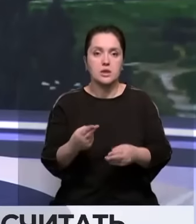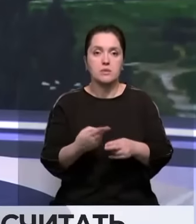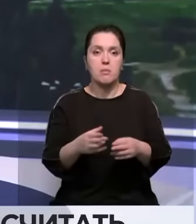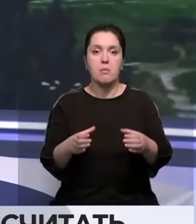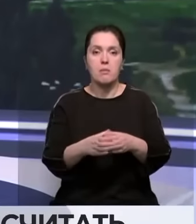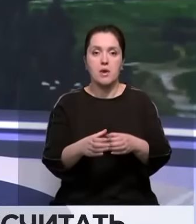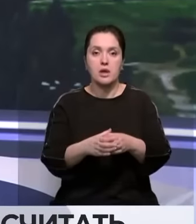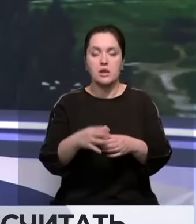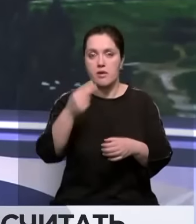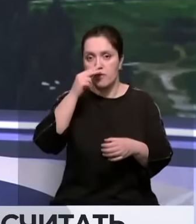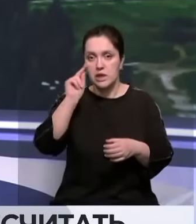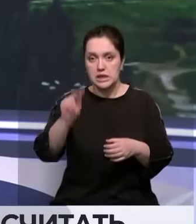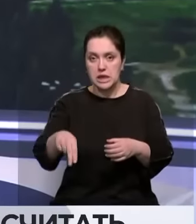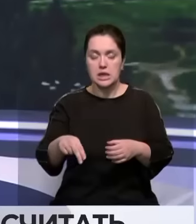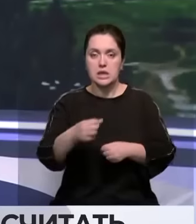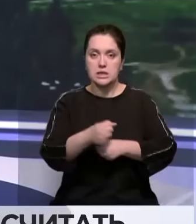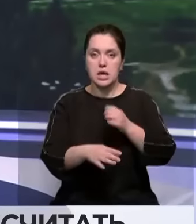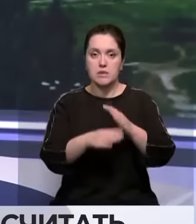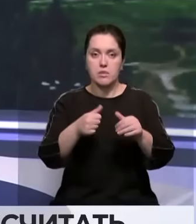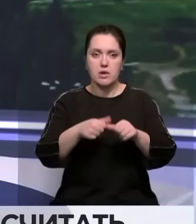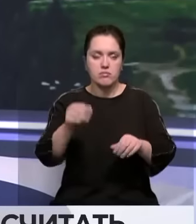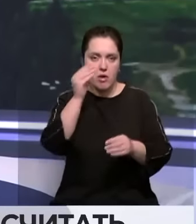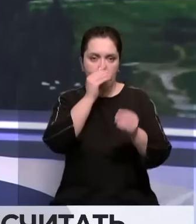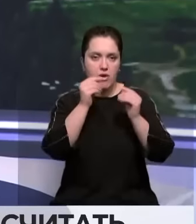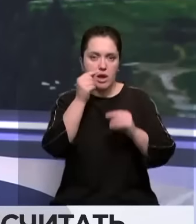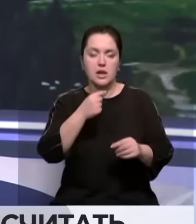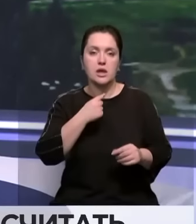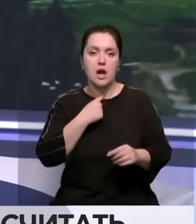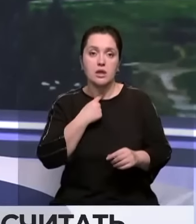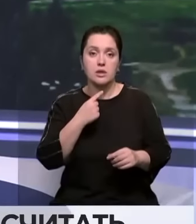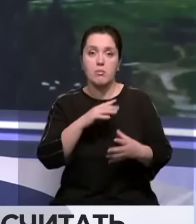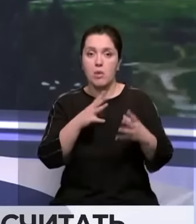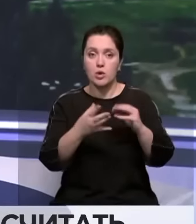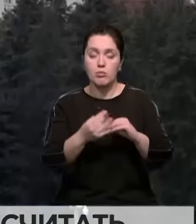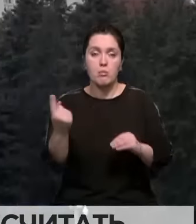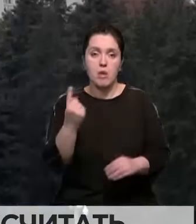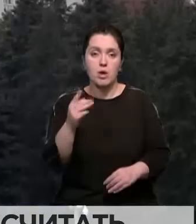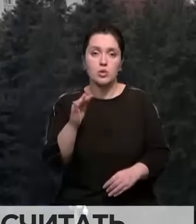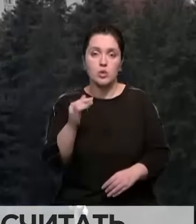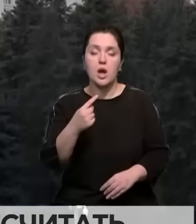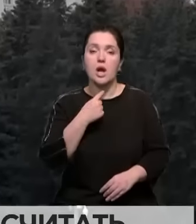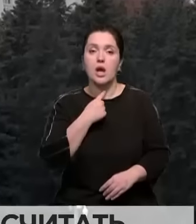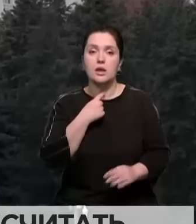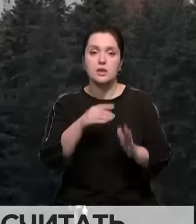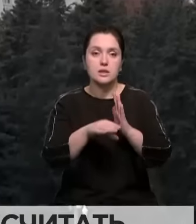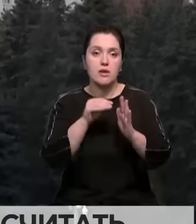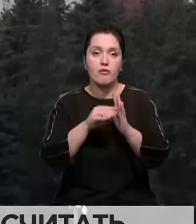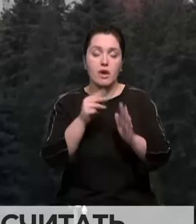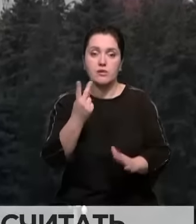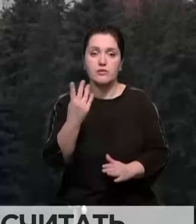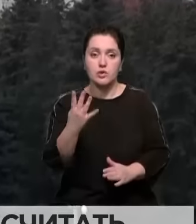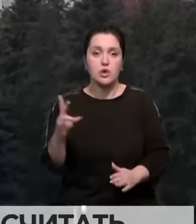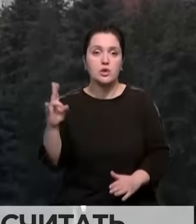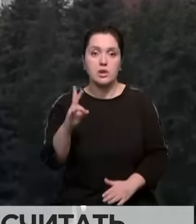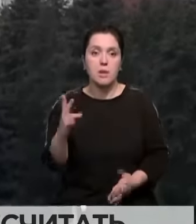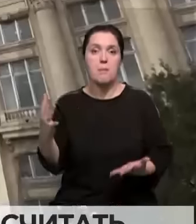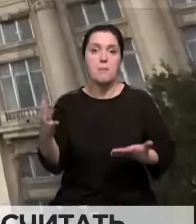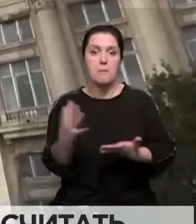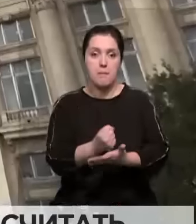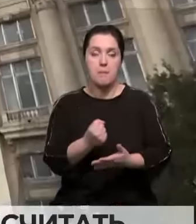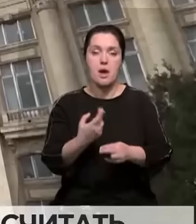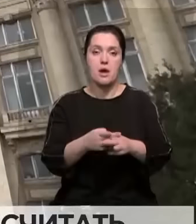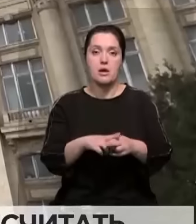национал-консервативной партии страны, который обвиняет ЦИК в фальсификации голосов. Напомню, по итогам первого тура голосования, которое прошло 24 ноября, победил